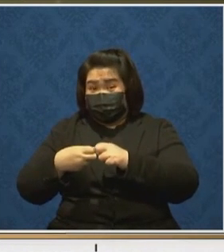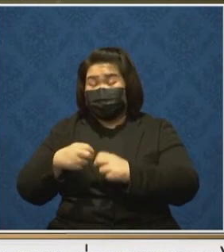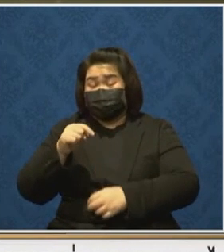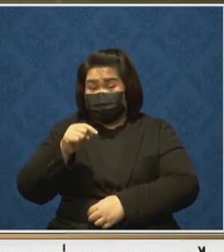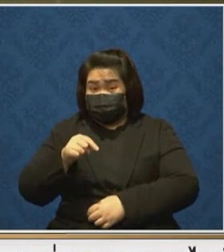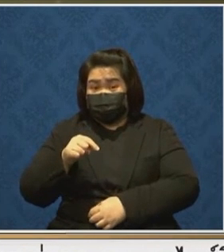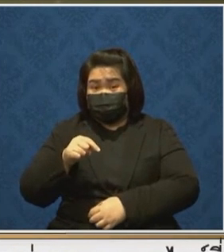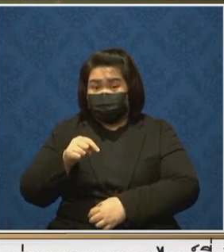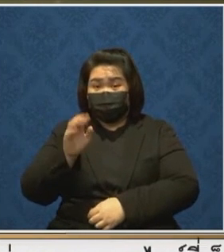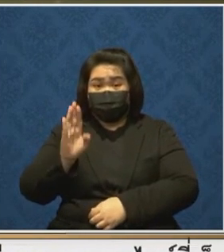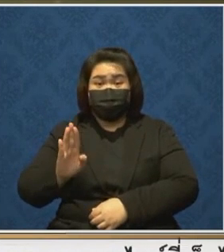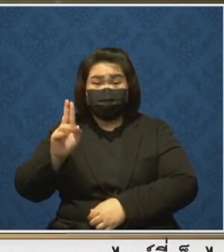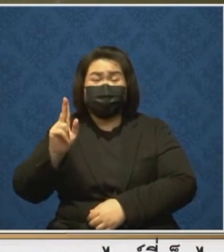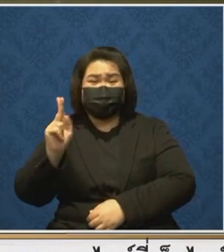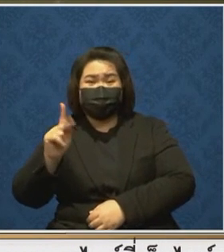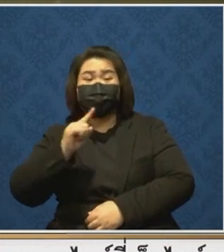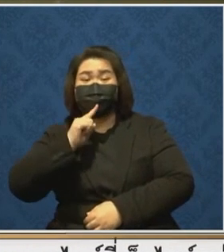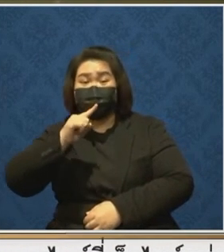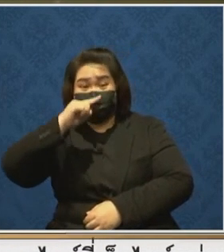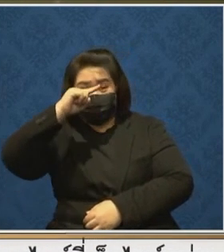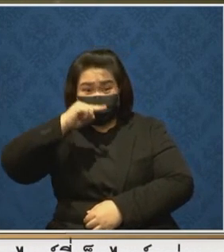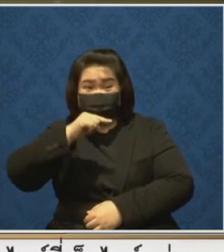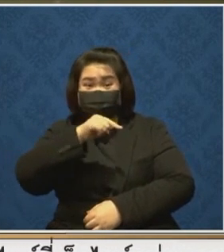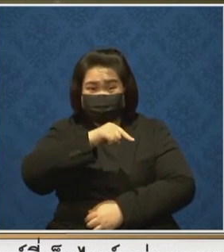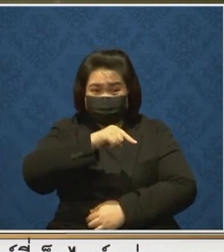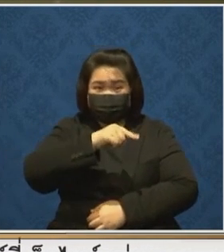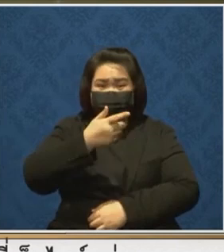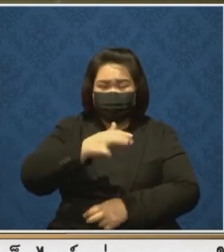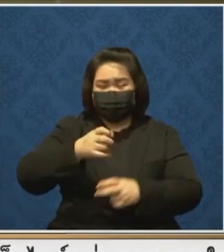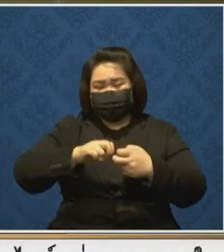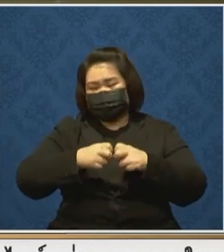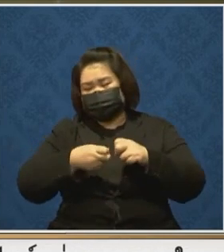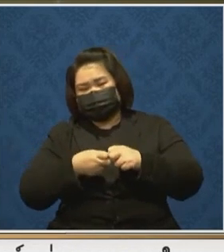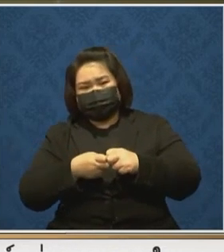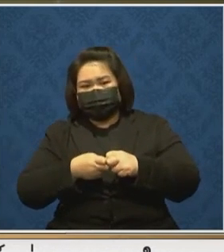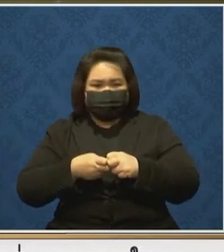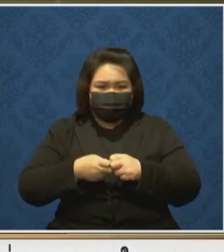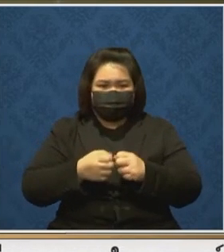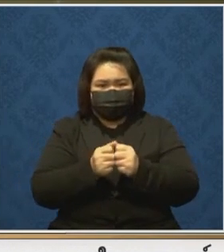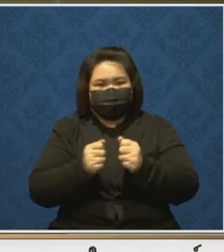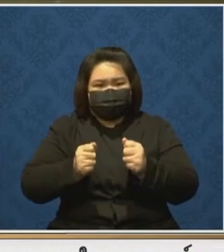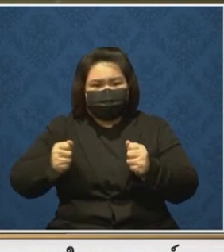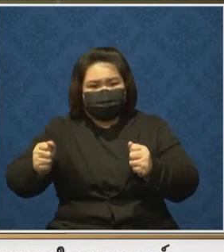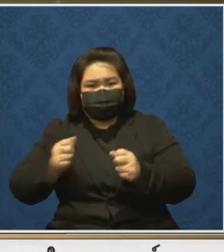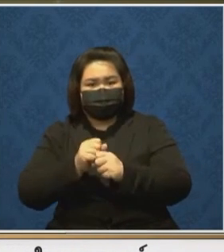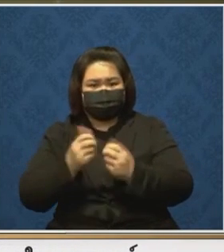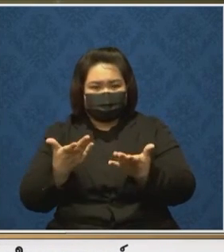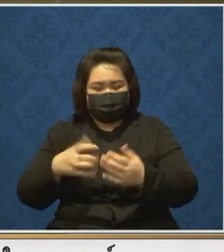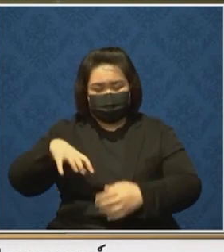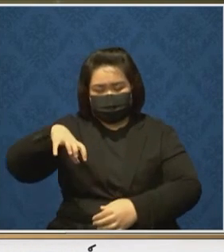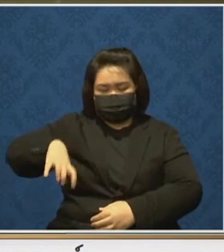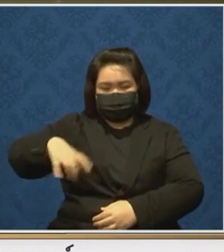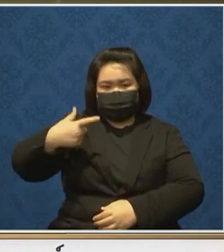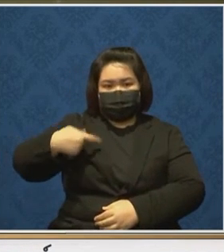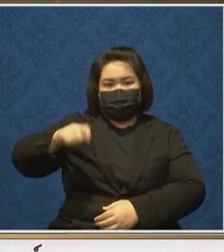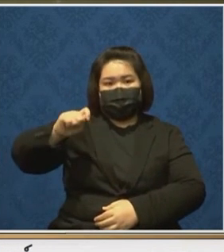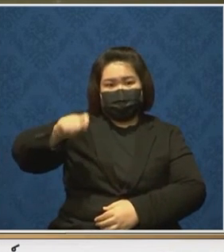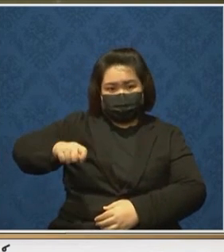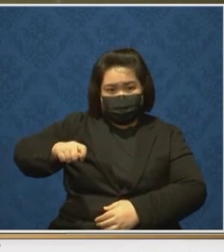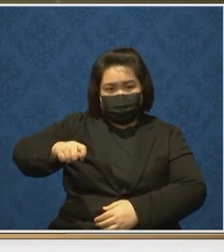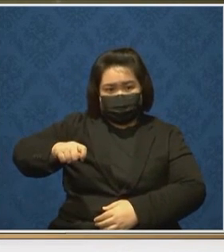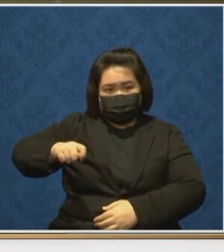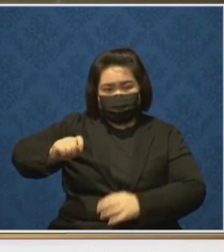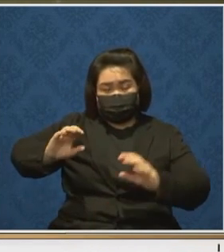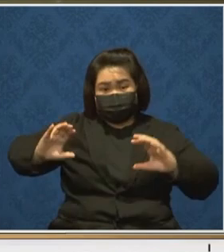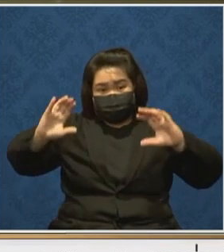จากการที่ประสท Kingsgate ฟองรประเทศไทยและมแนวนมทจดลกลามบาลปลาย สํานังานอายการสูงสุดซึ่ไมใช่ตัวการในก